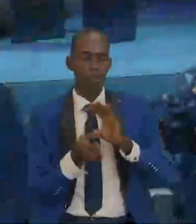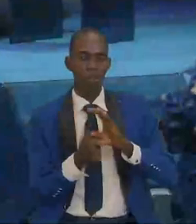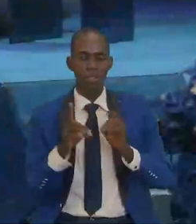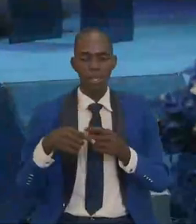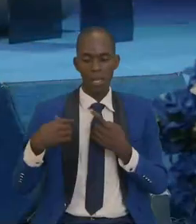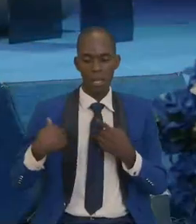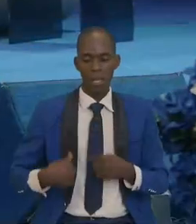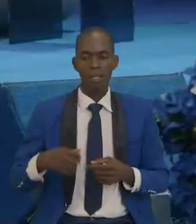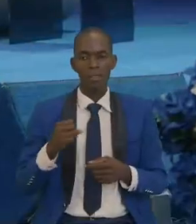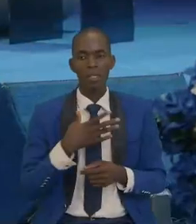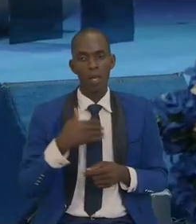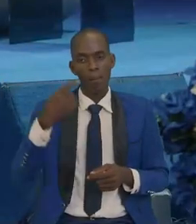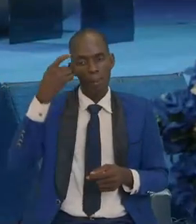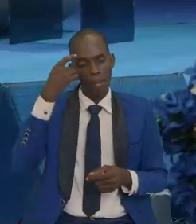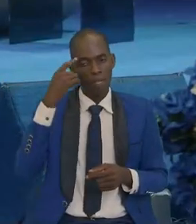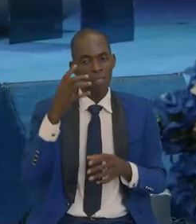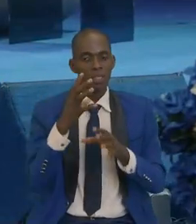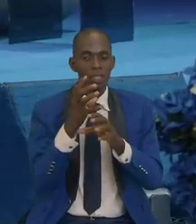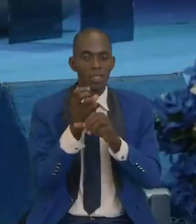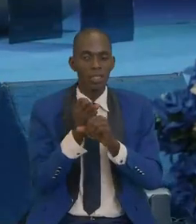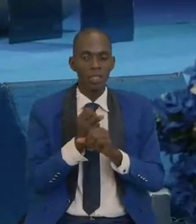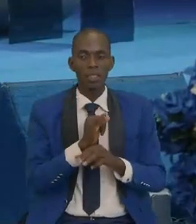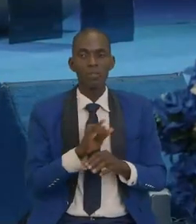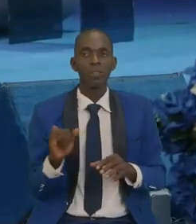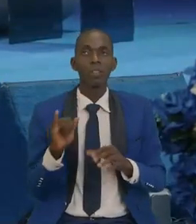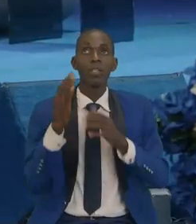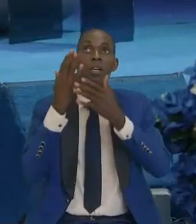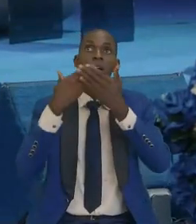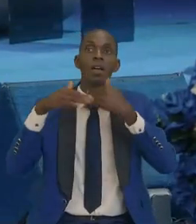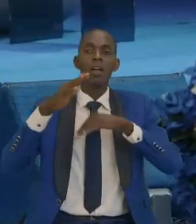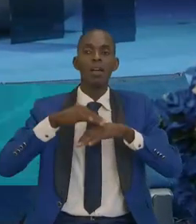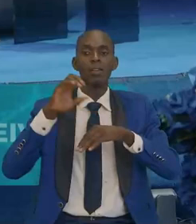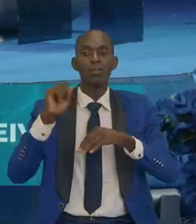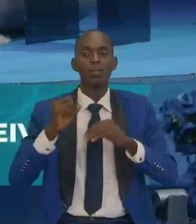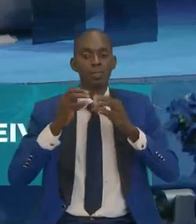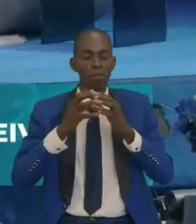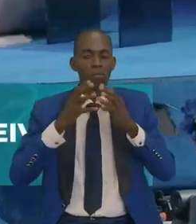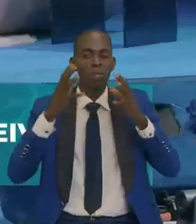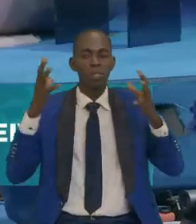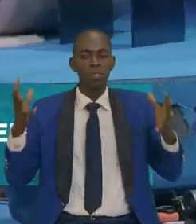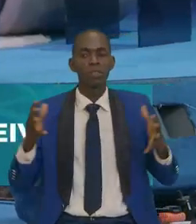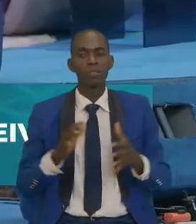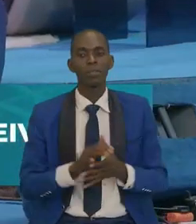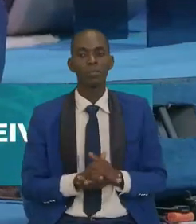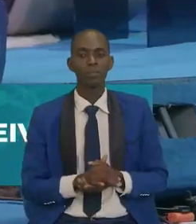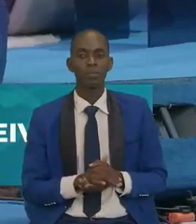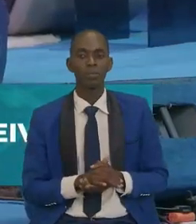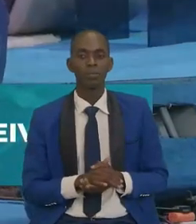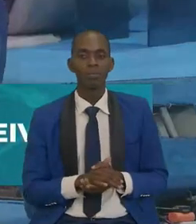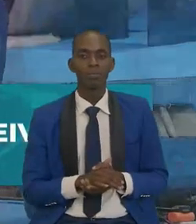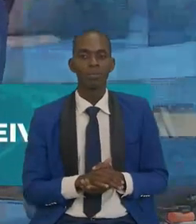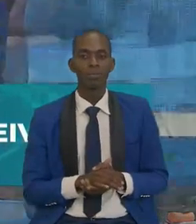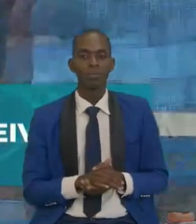Les cœurs et les esprits convertis qui reçoivent l'abondance du